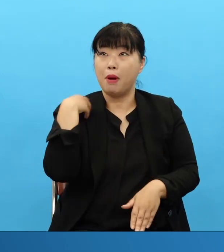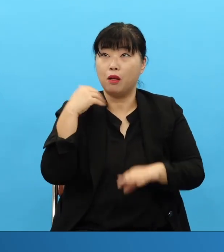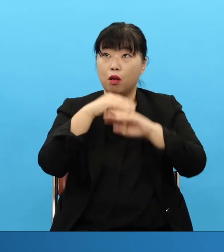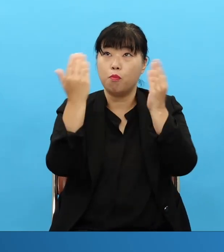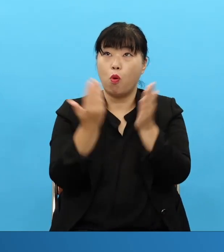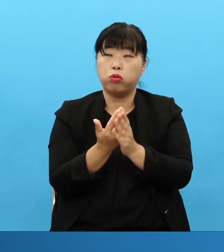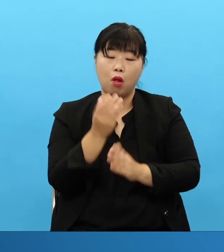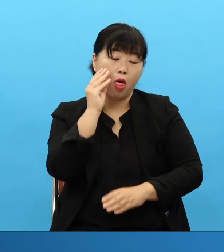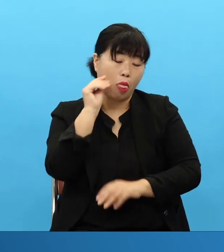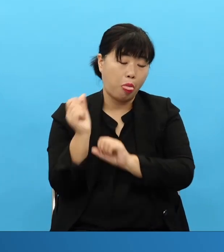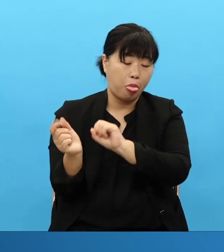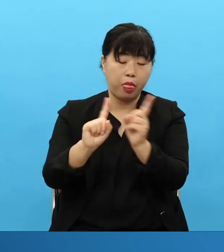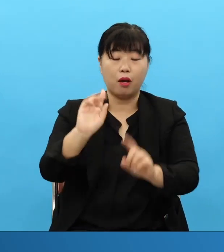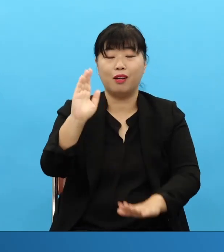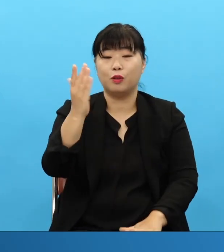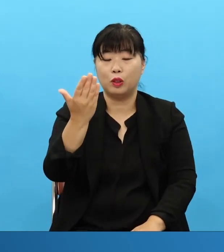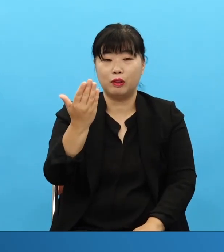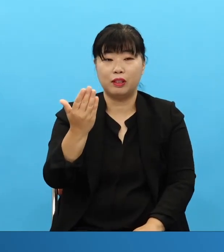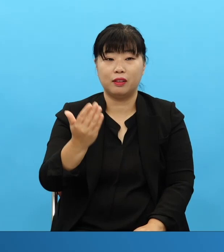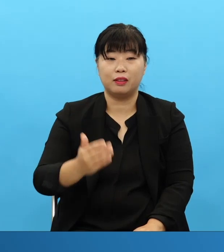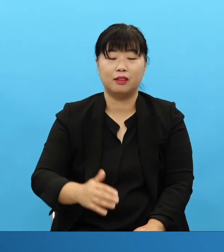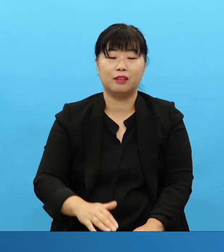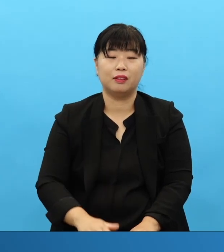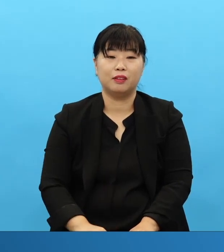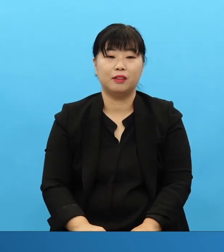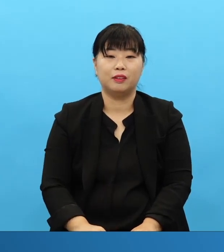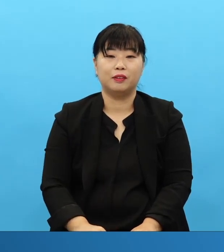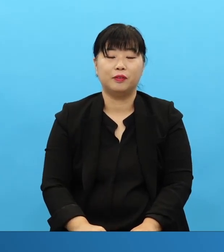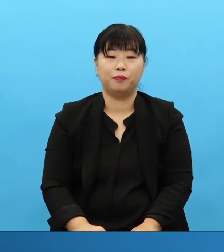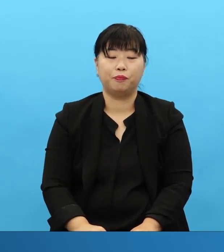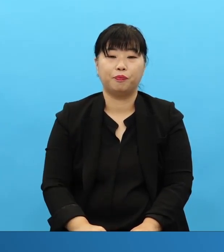revived. 아니, 누가 막을 수 있겠습니까? Then who can block that? 그러고